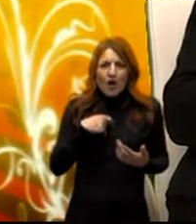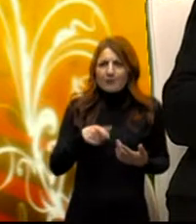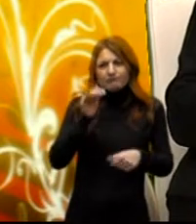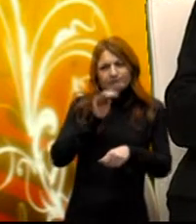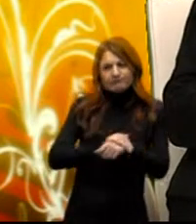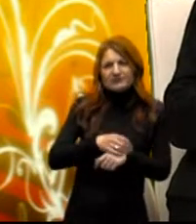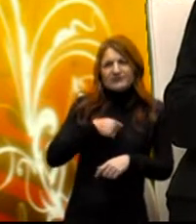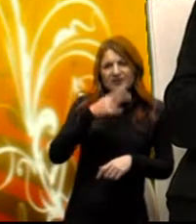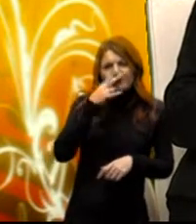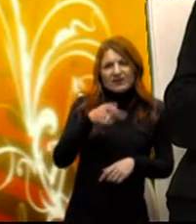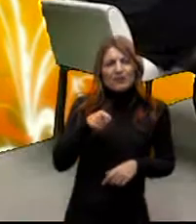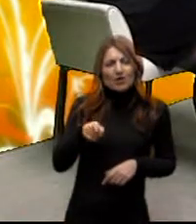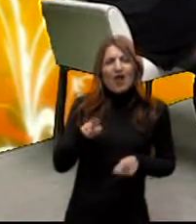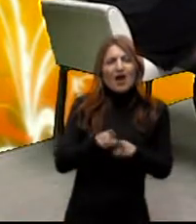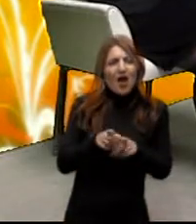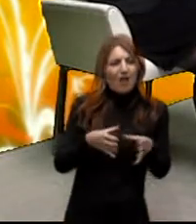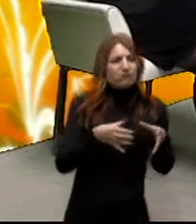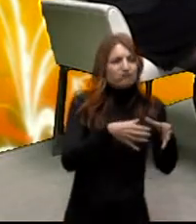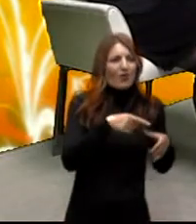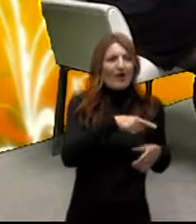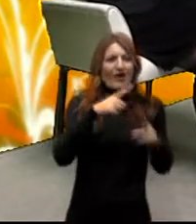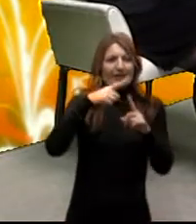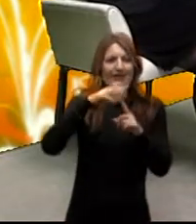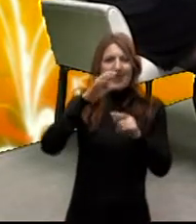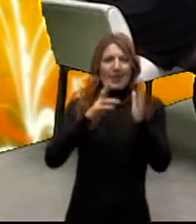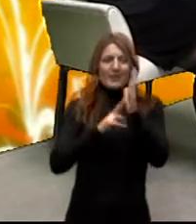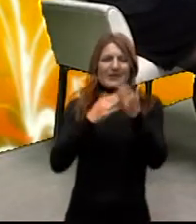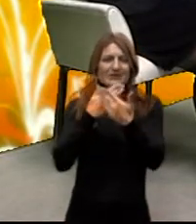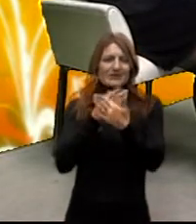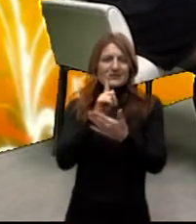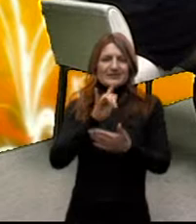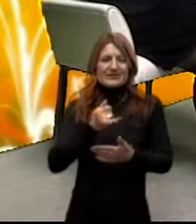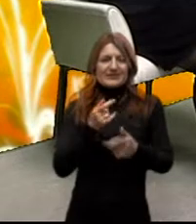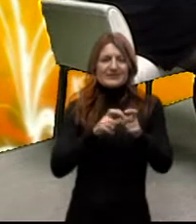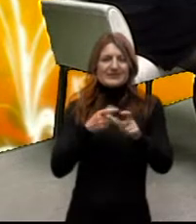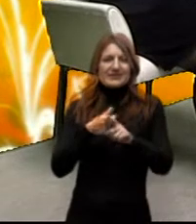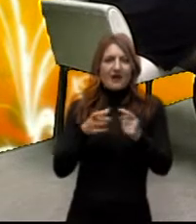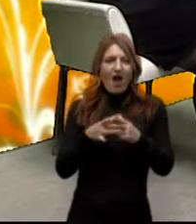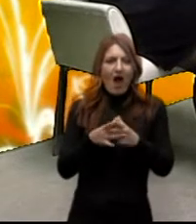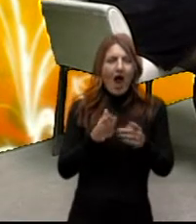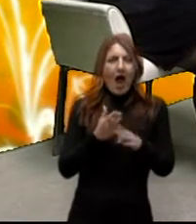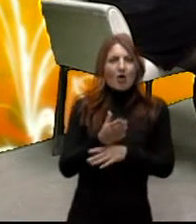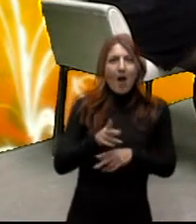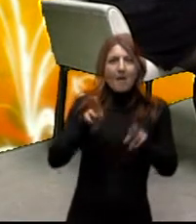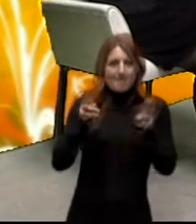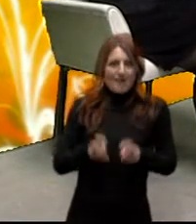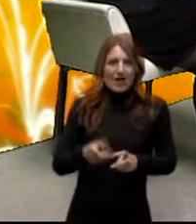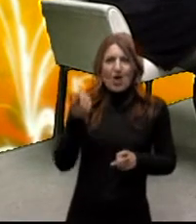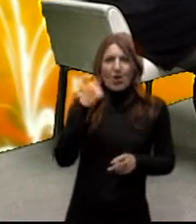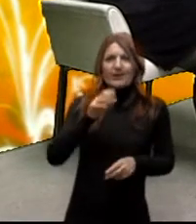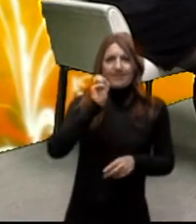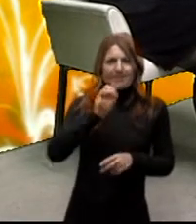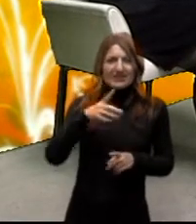izdiferencirala prema nekoj tenzijskoj glavoboli, i to je epizodičkog tipa. Znači, kad je manje od 15 puta